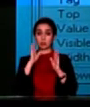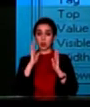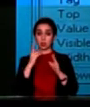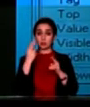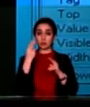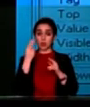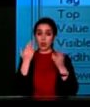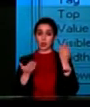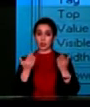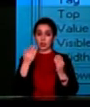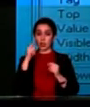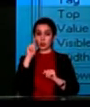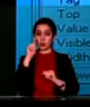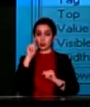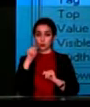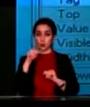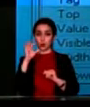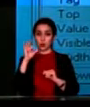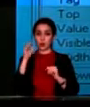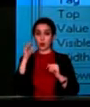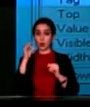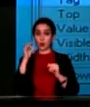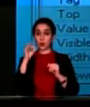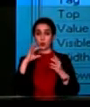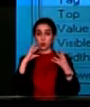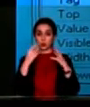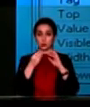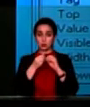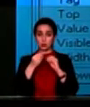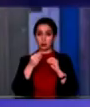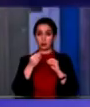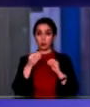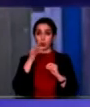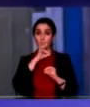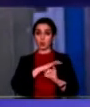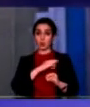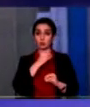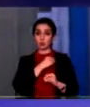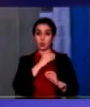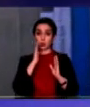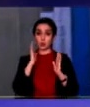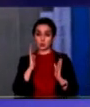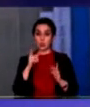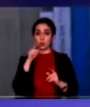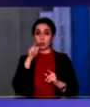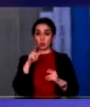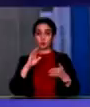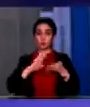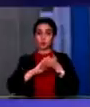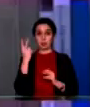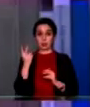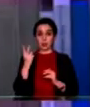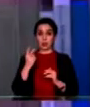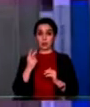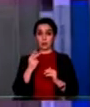Agar ushbu obyektni ushbu xossasini qo'llamoqchi bo'lsak, ba'zida shunday vaziyat to'g'ri